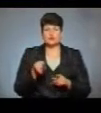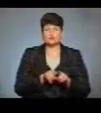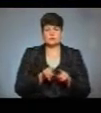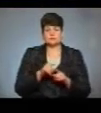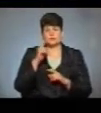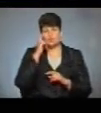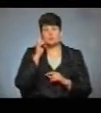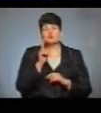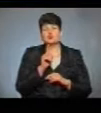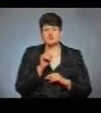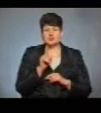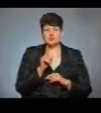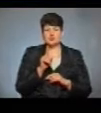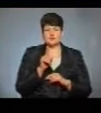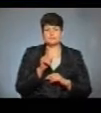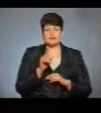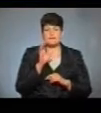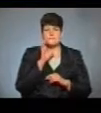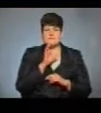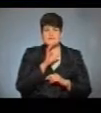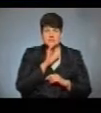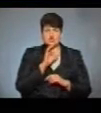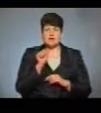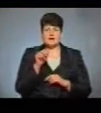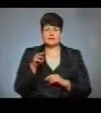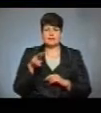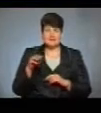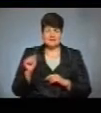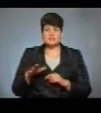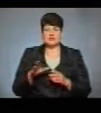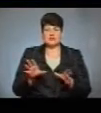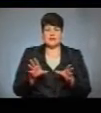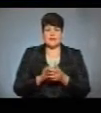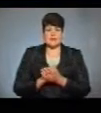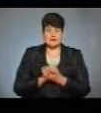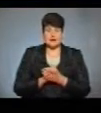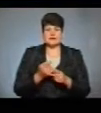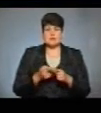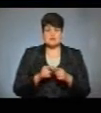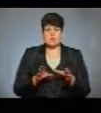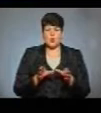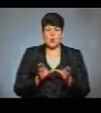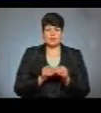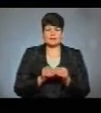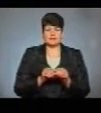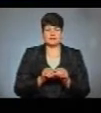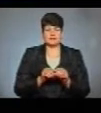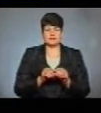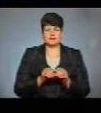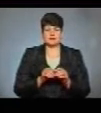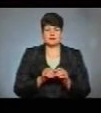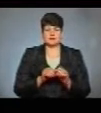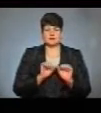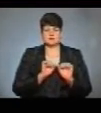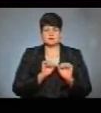що Північно-Атлантичний альянс – це одна з запорук безпеки держави і шлях до колективного стримування російської